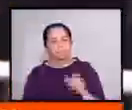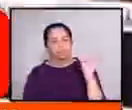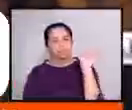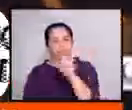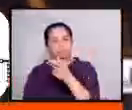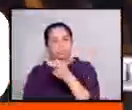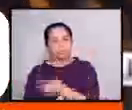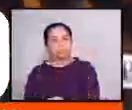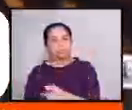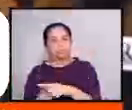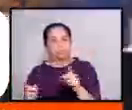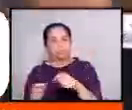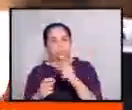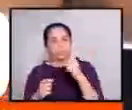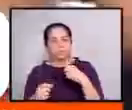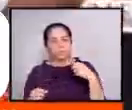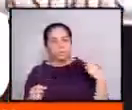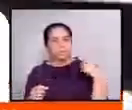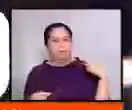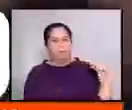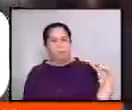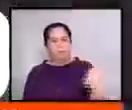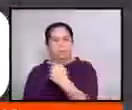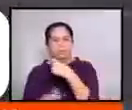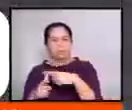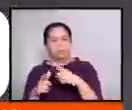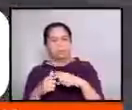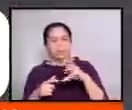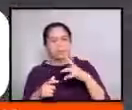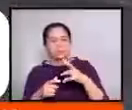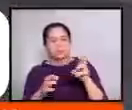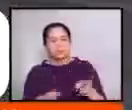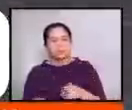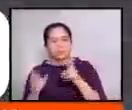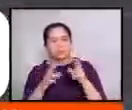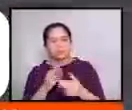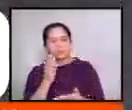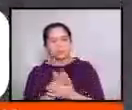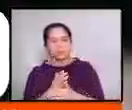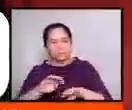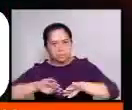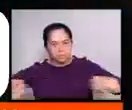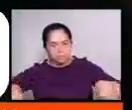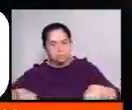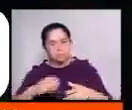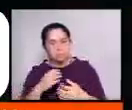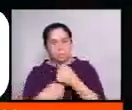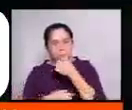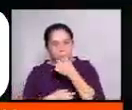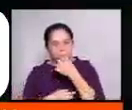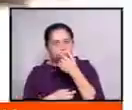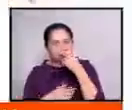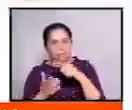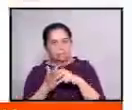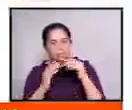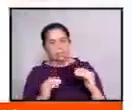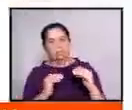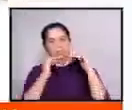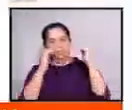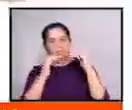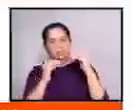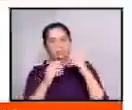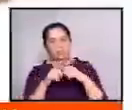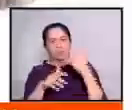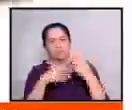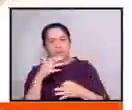ni Donaire ang kalaban sa isang pamatay na left hook sa ika-anim na round. Agad ding tinigil ng referee ang laban. Dahil dito umangat si Donaire